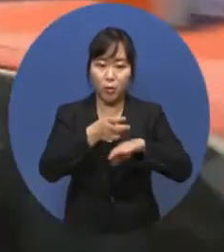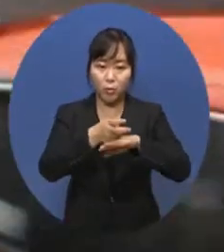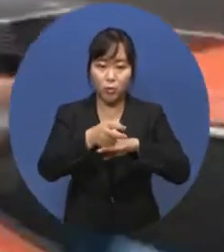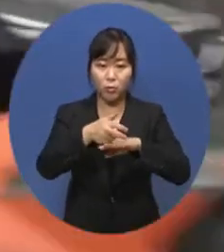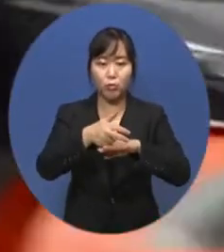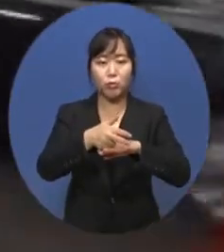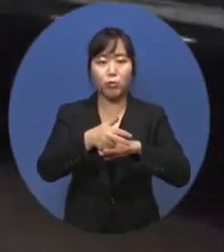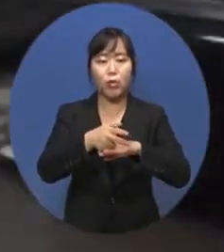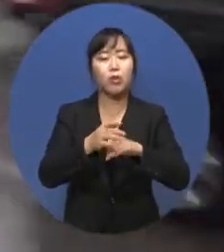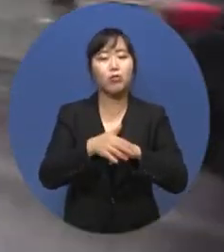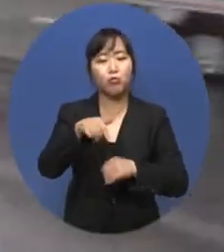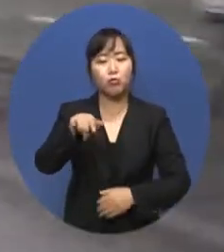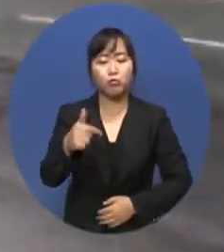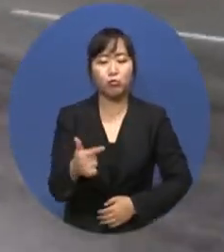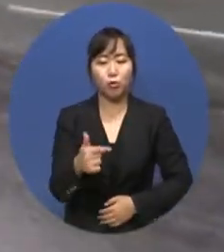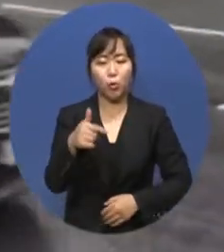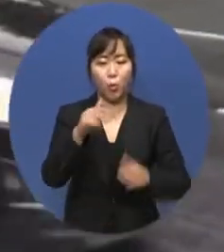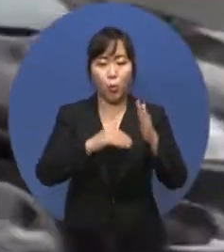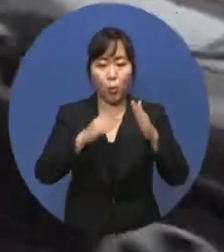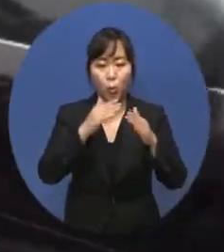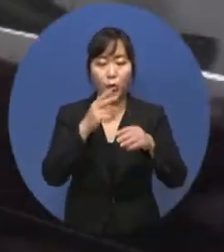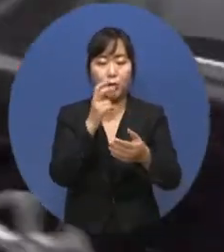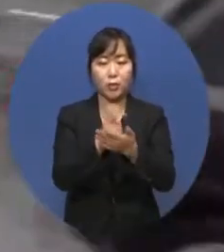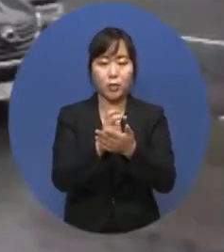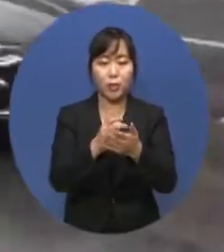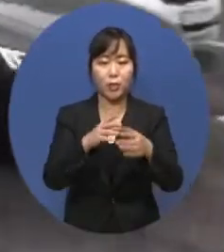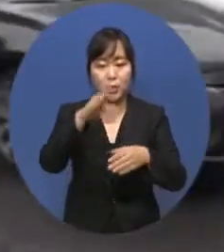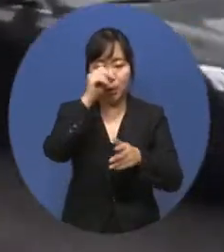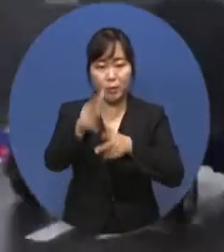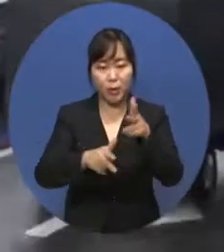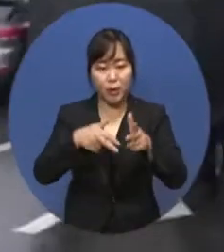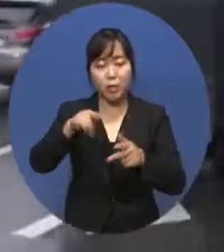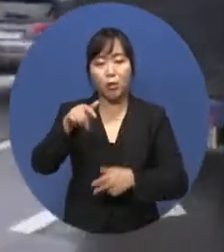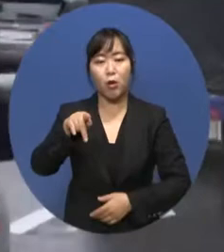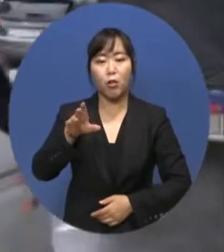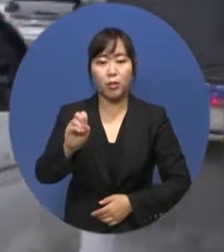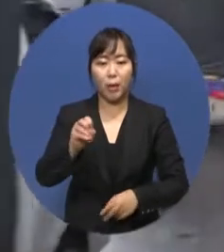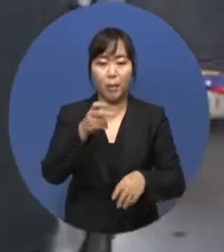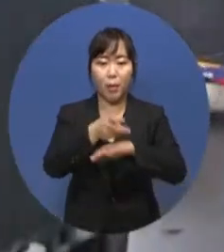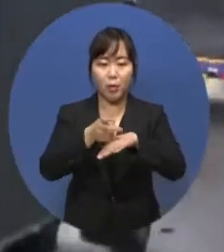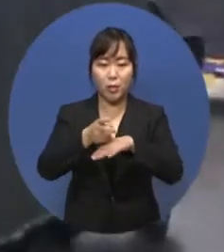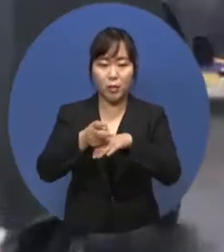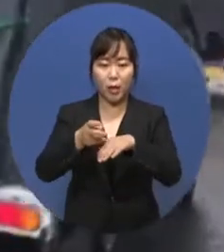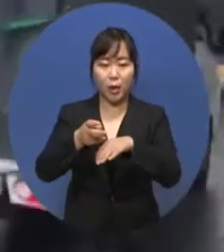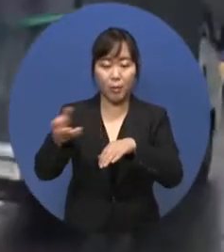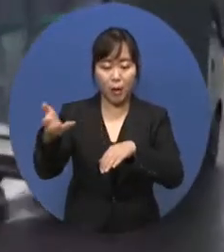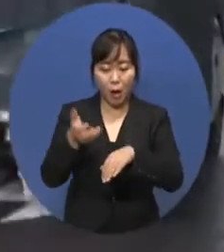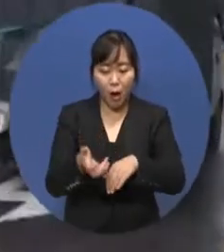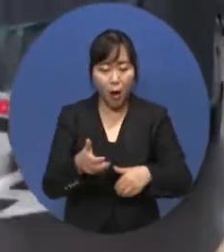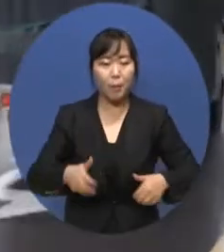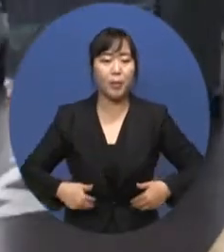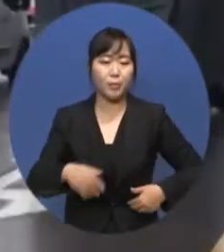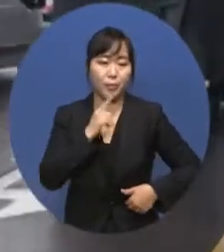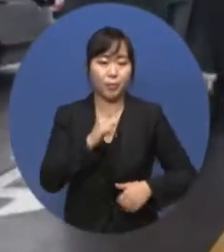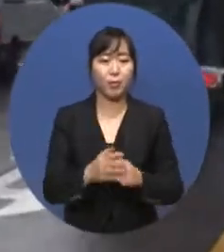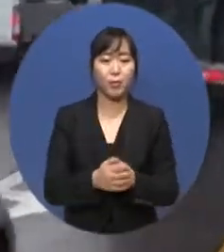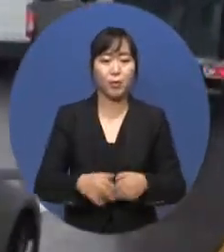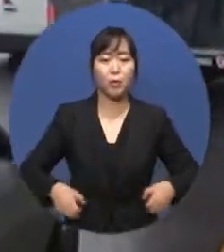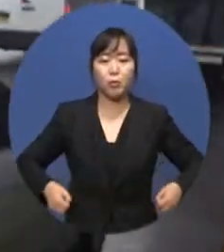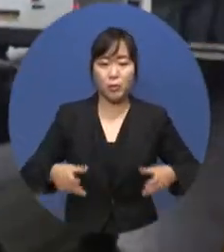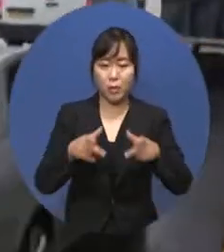시범사업에 휠체어 탑승이 가능한 저상버스가 도입돼야 한다고 주장했습니다. 휠체어